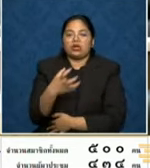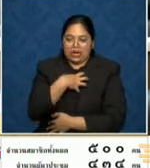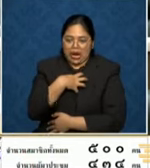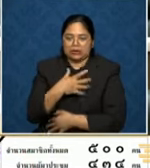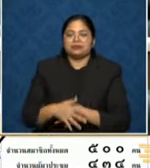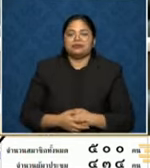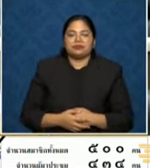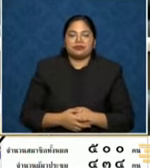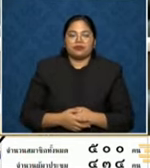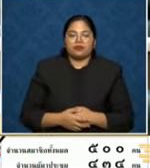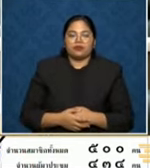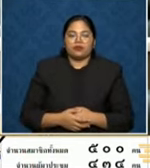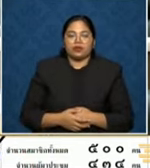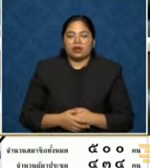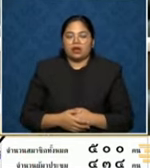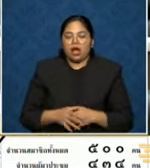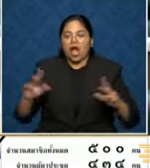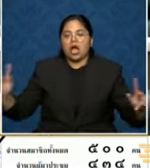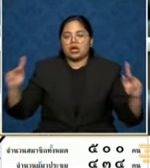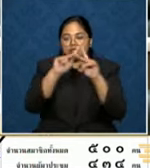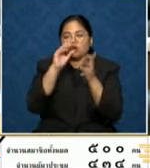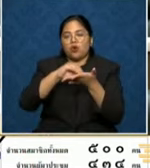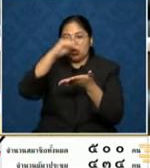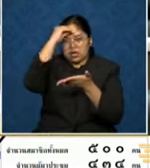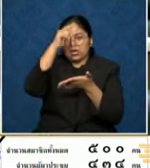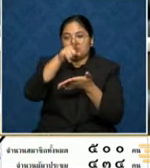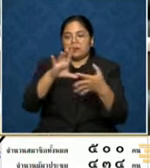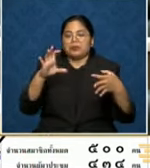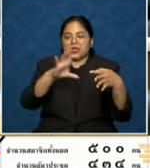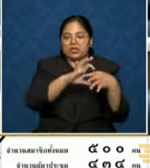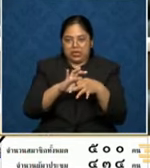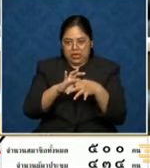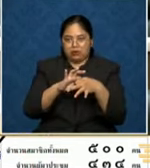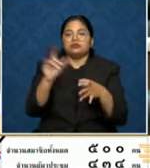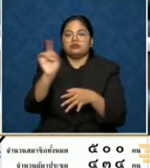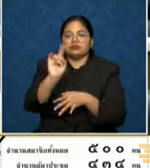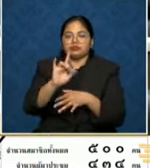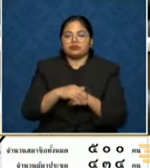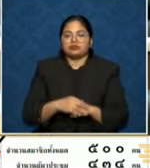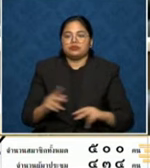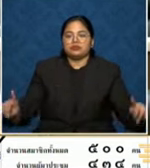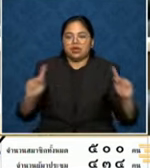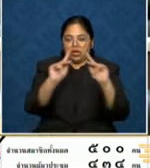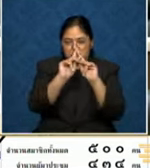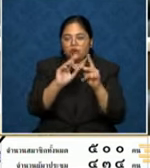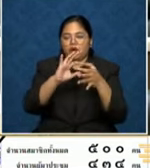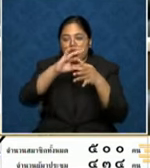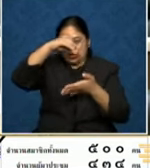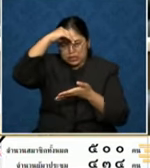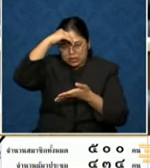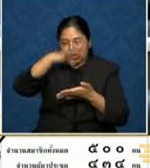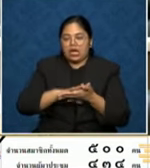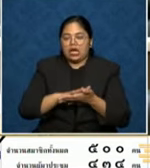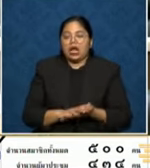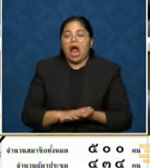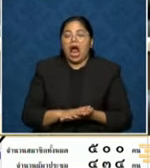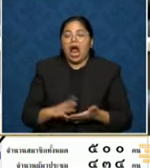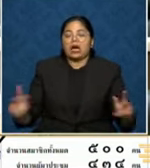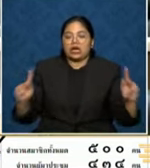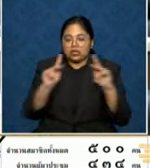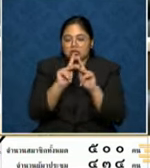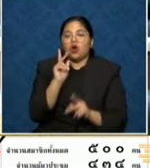นนะครับว่าในส่วนของกระทรวงศึกษาธิการตรงนี้มันเกี่ยวข้องกันกระทรวงที่เกี่ยวข้องนี่มีกระทรวงศึกษาธิการและกระทรวงอวครับท่านประธาน